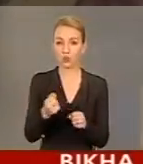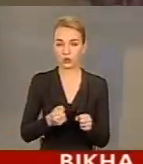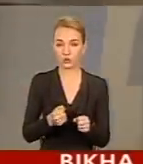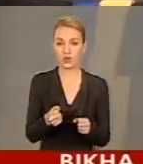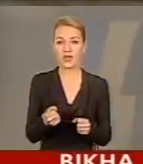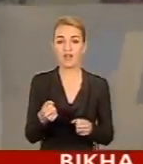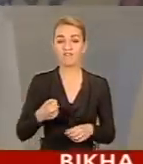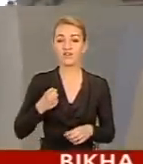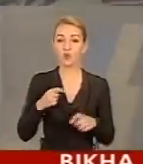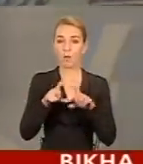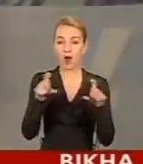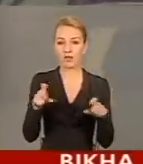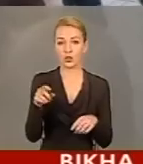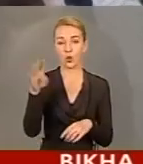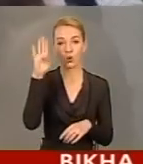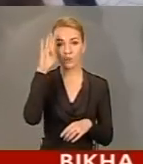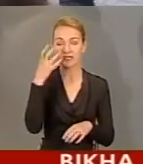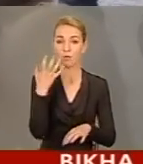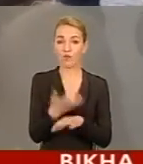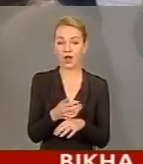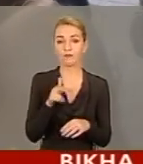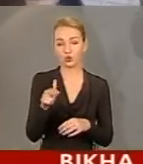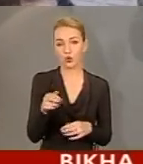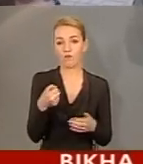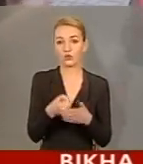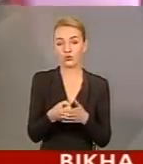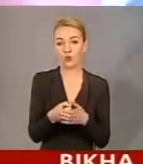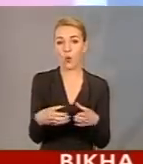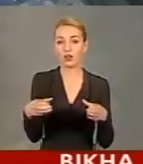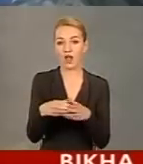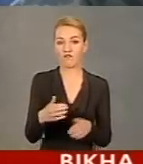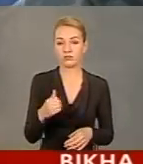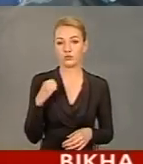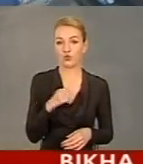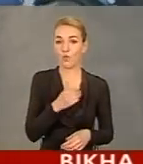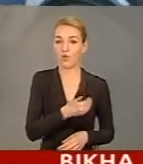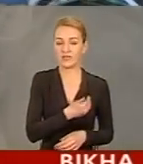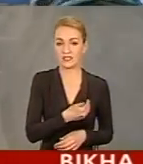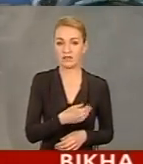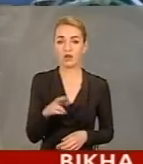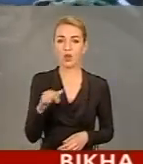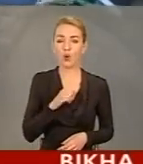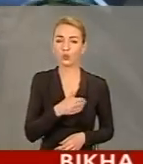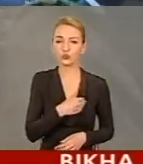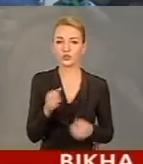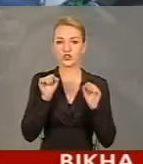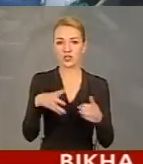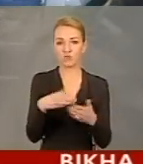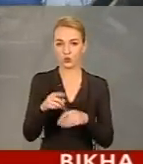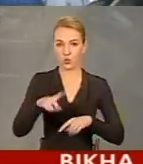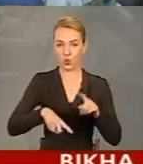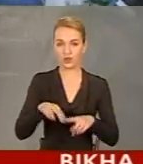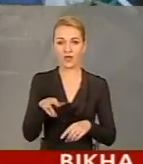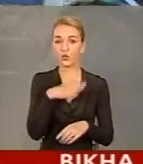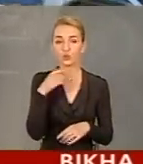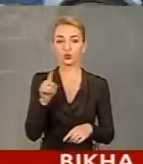У військоматі хлопця забракували, тож пішов до лав добровільців. Я хочу захищати свою родину. Я не хочу, щоб сепари